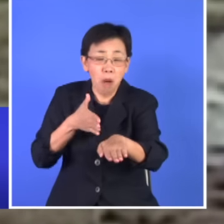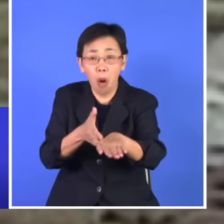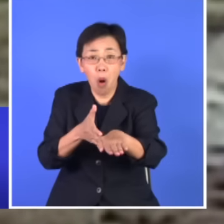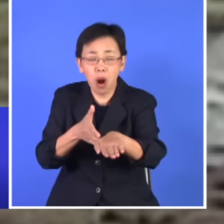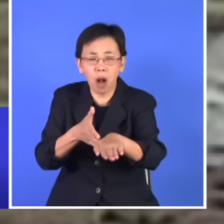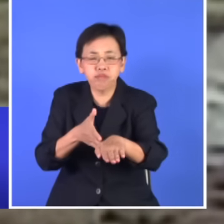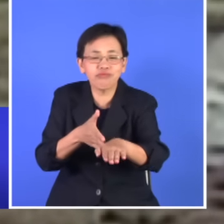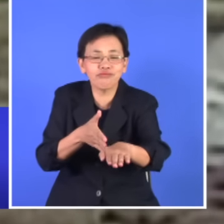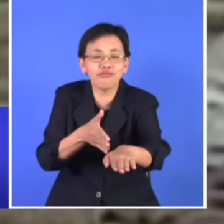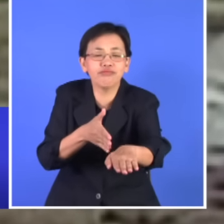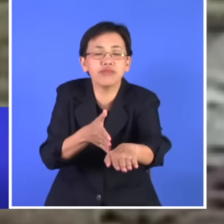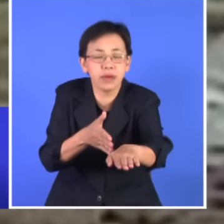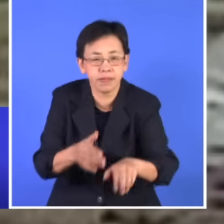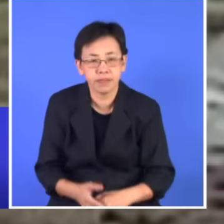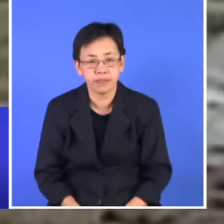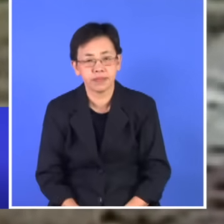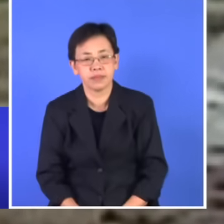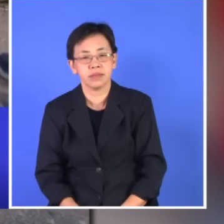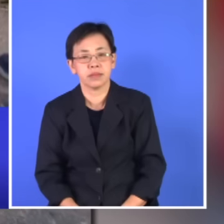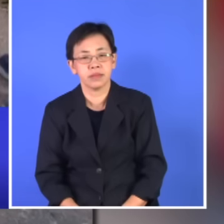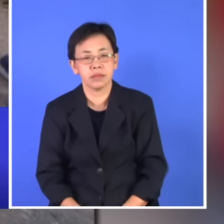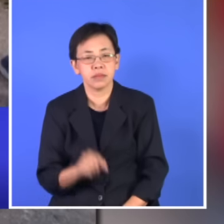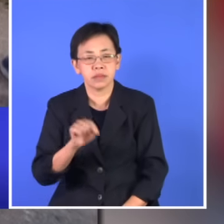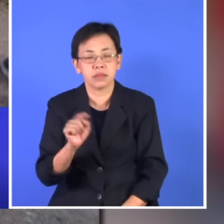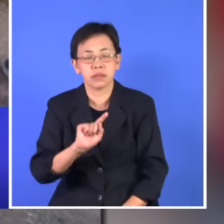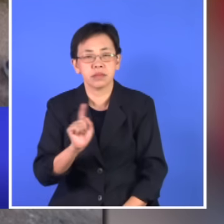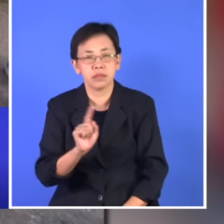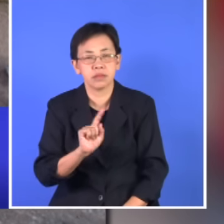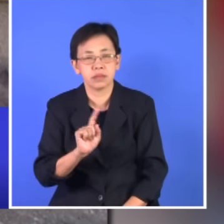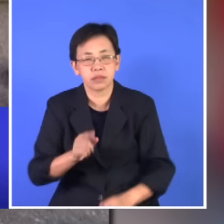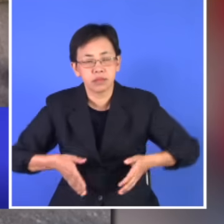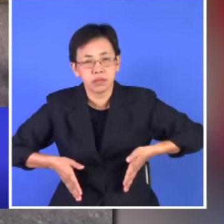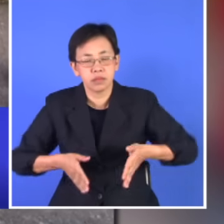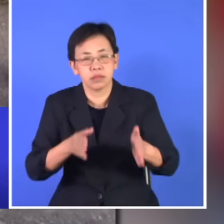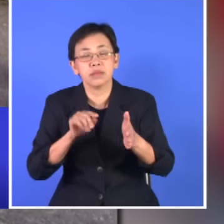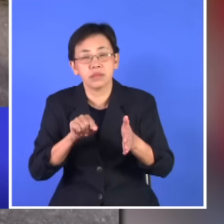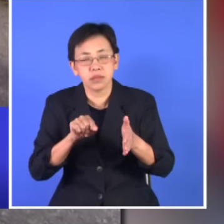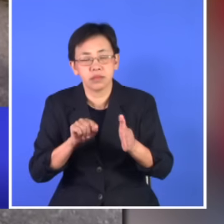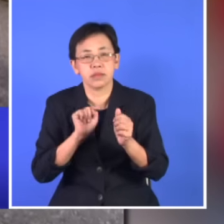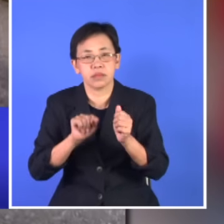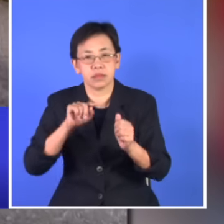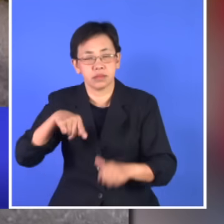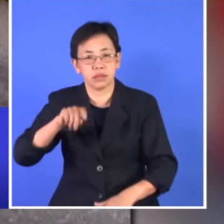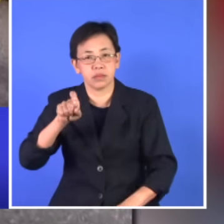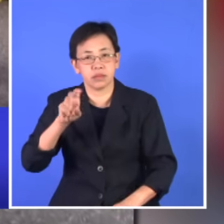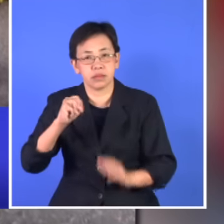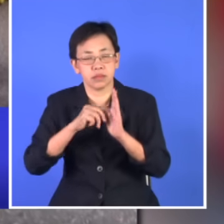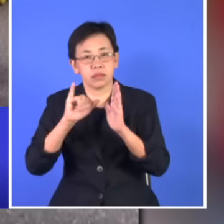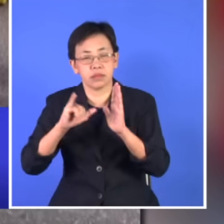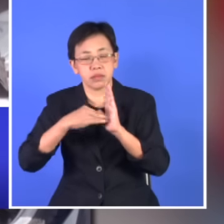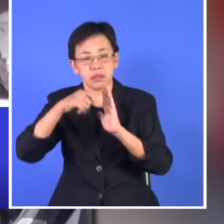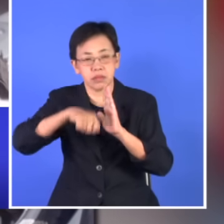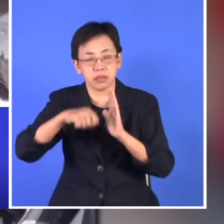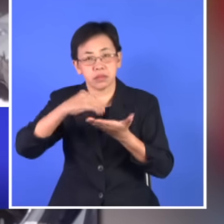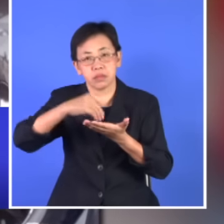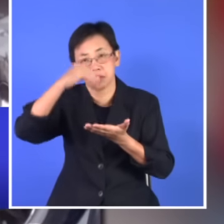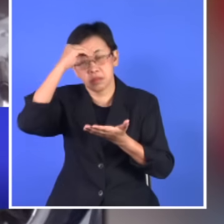กระบะนี่ไหลเลยนะฮะจุดเกิดเหตุอยู่ที่ถนนสายพิมายหินดาษตำบลนิคมอำเภอพิมายจังหวัดนครราชสีมาเด็กนักเรียน